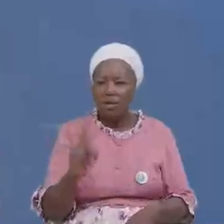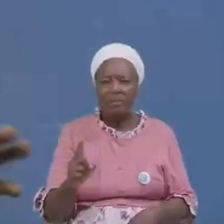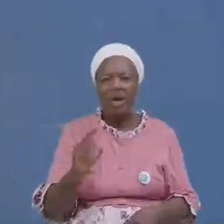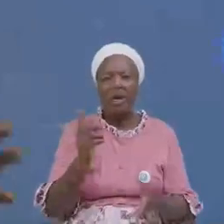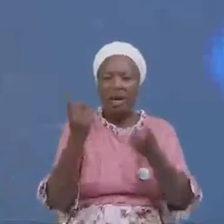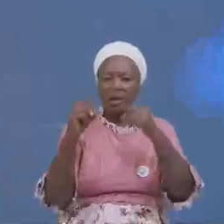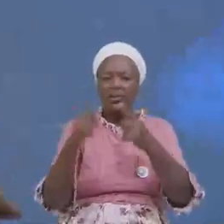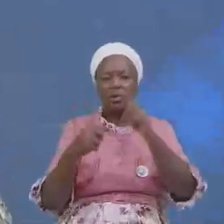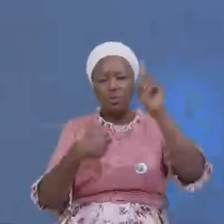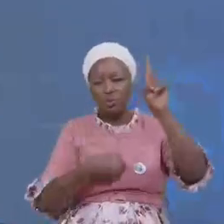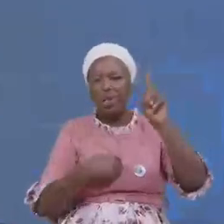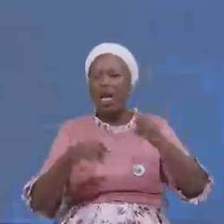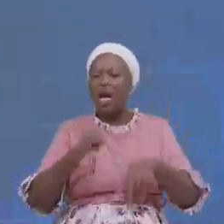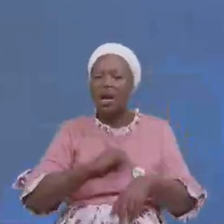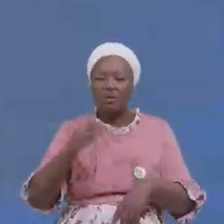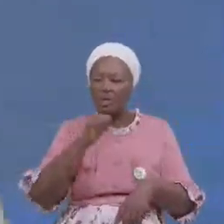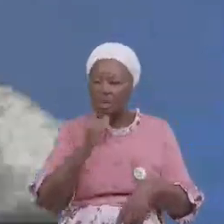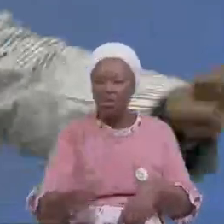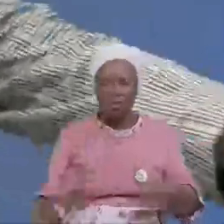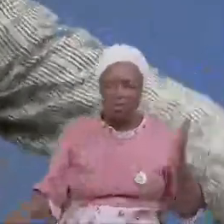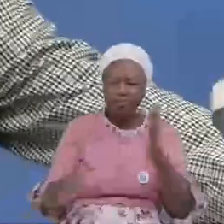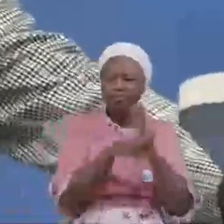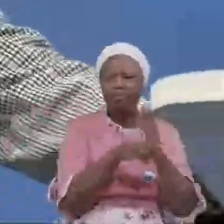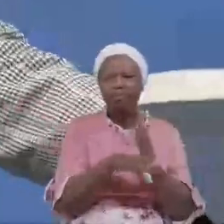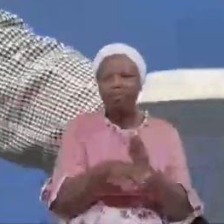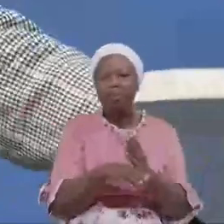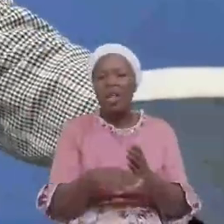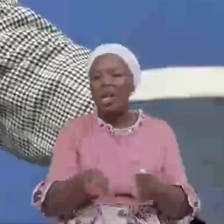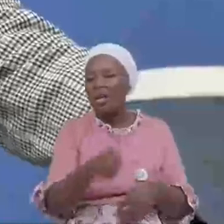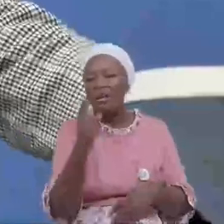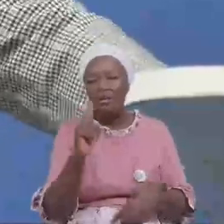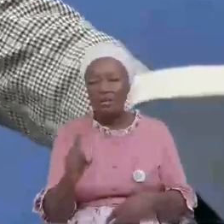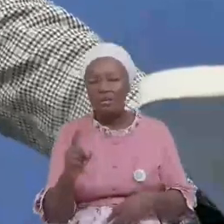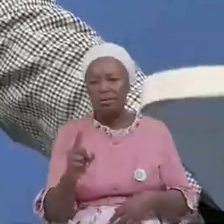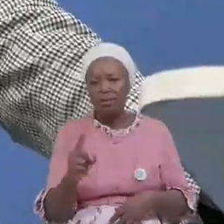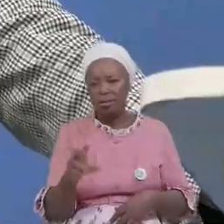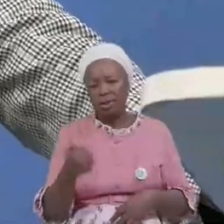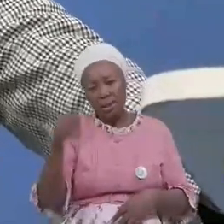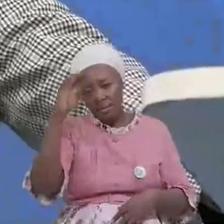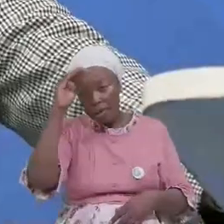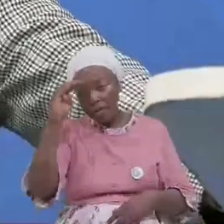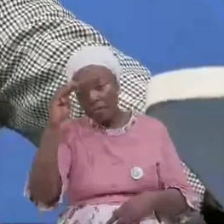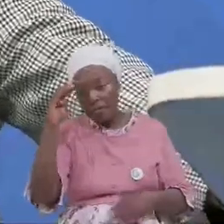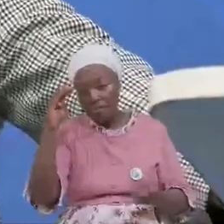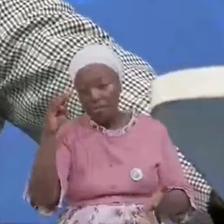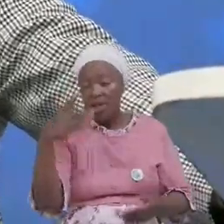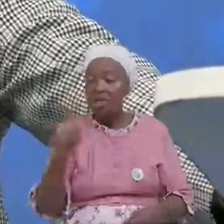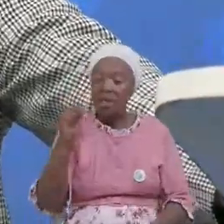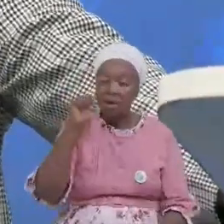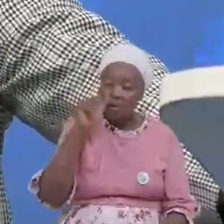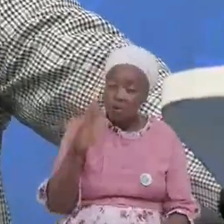à moi, je ne vais pas le rejeter. quelle que soit la personne, l'homme, la